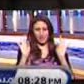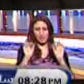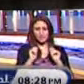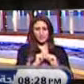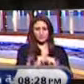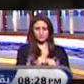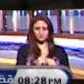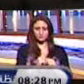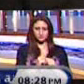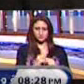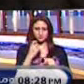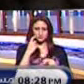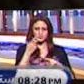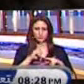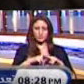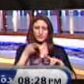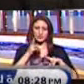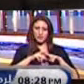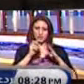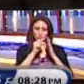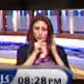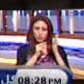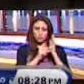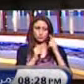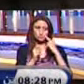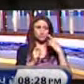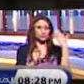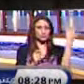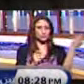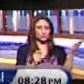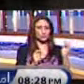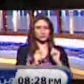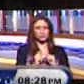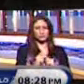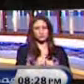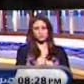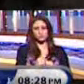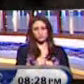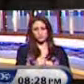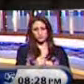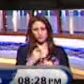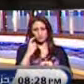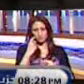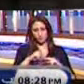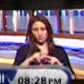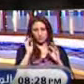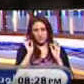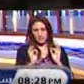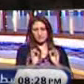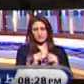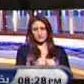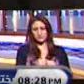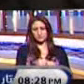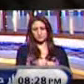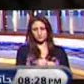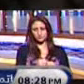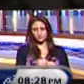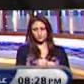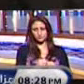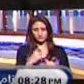ثم يعاد مرة أخرى للدستورية لتنظر عما إذا كان تم إعمال قرارها ومقتضى قرارها من عدمه،